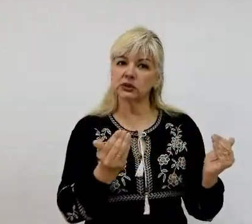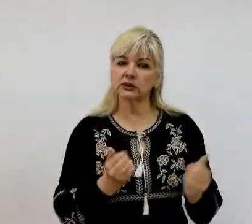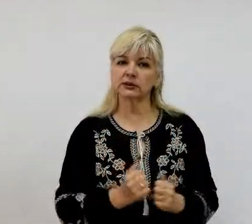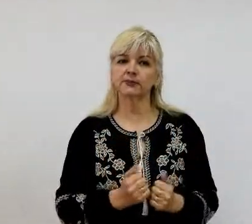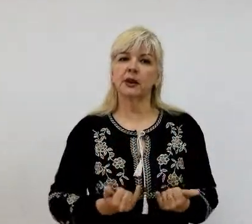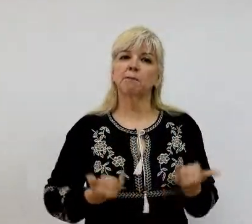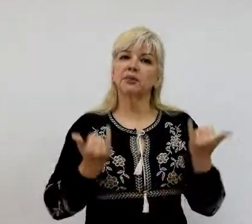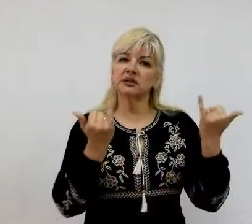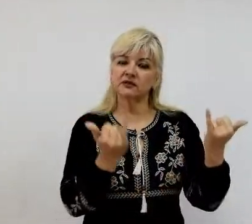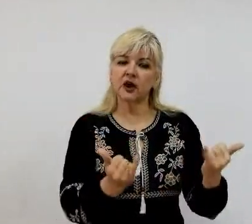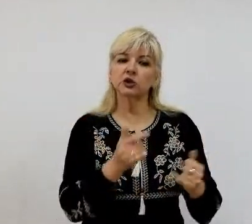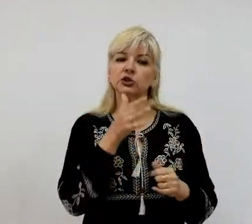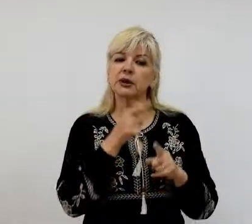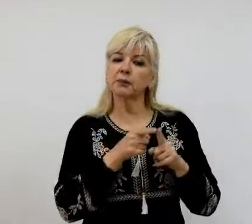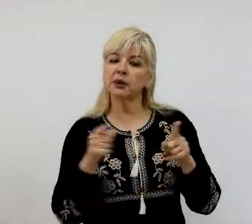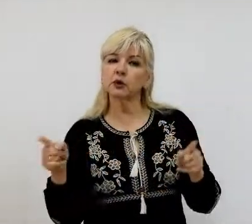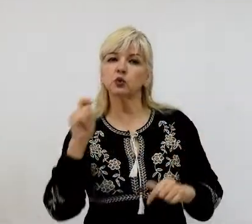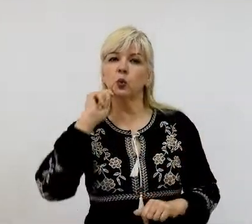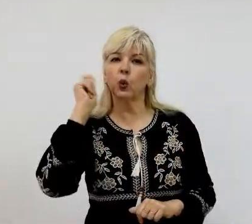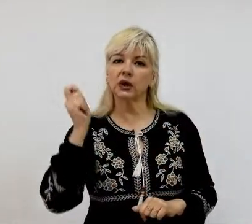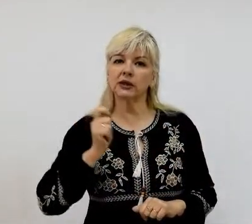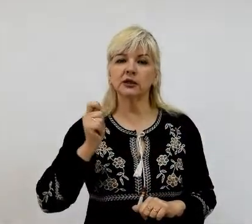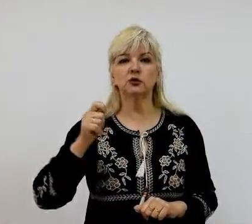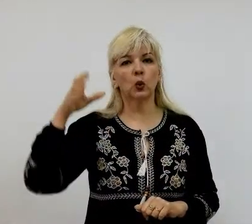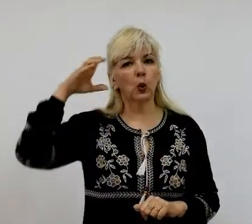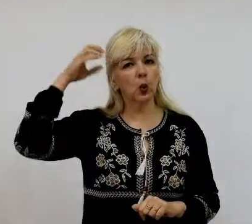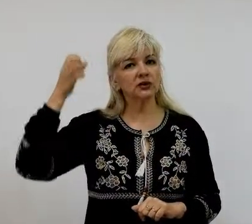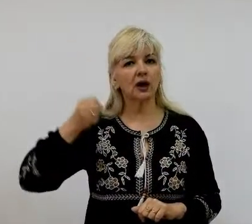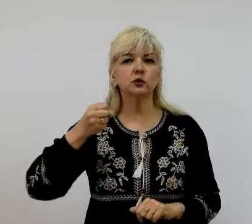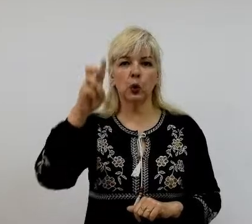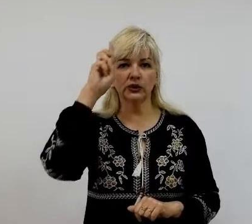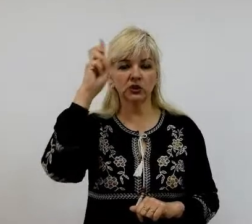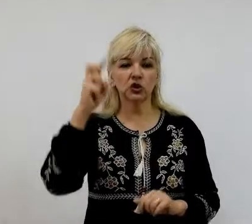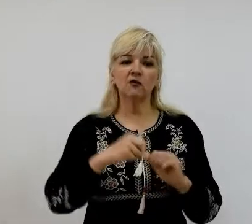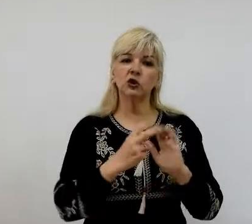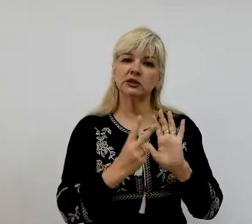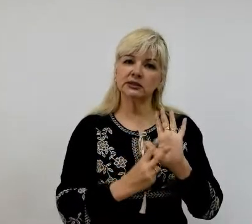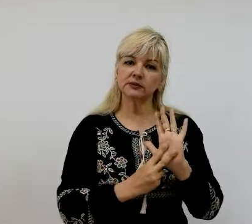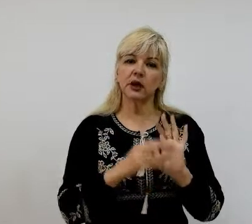поблизу парку імені Тараса Григоровича Шевченка, розташований музей